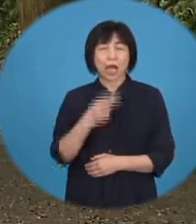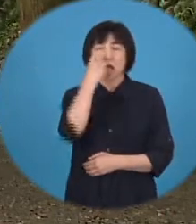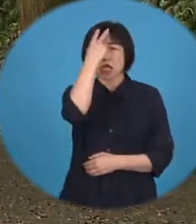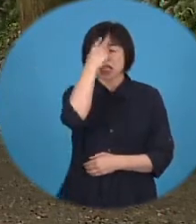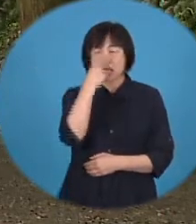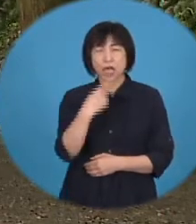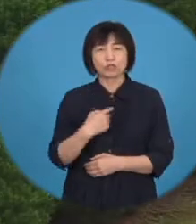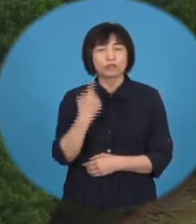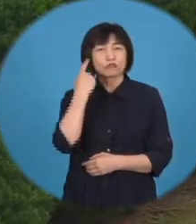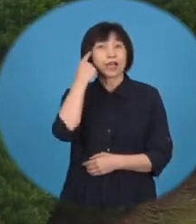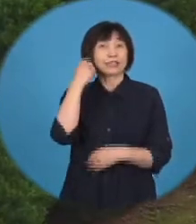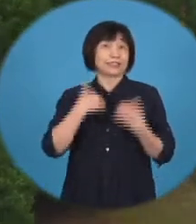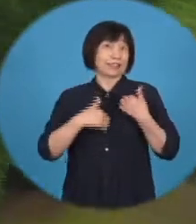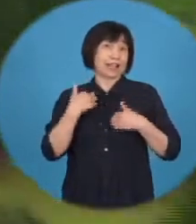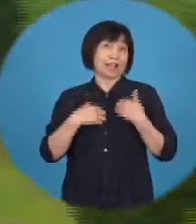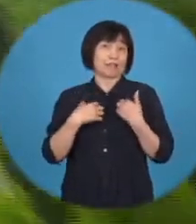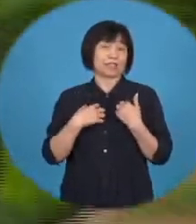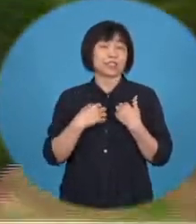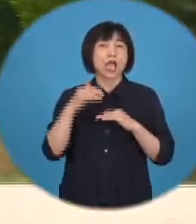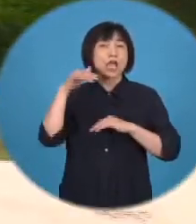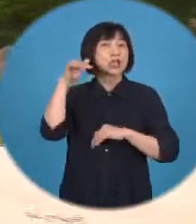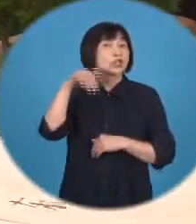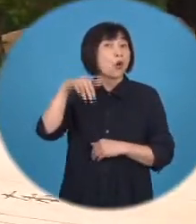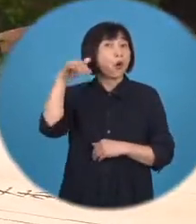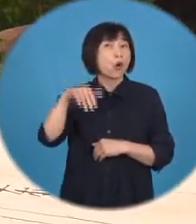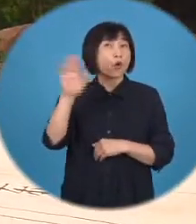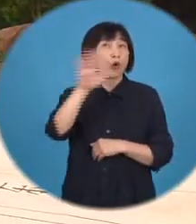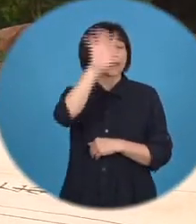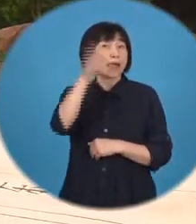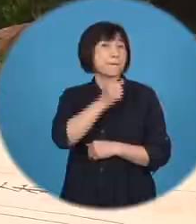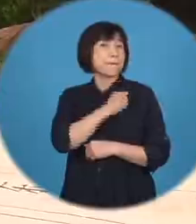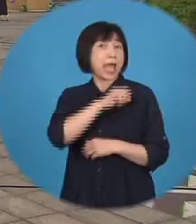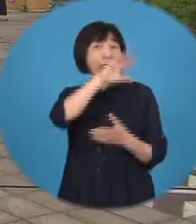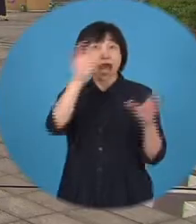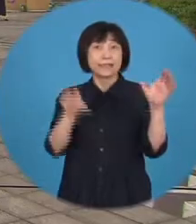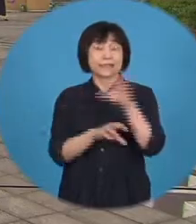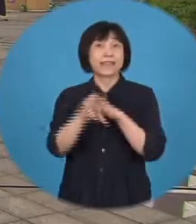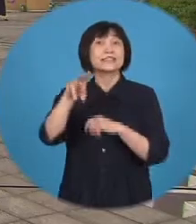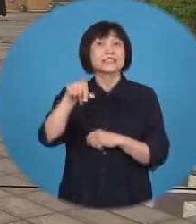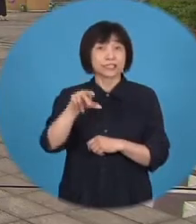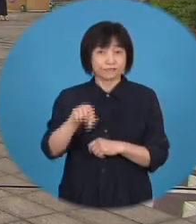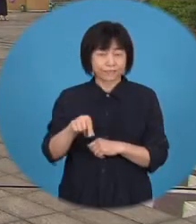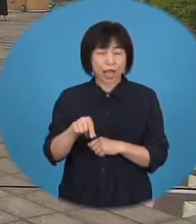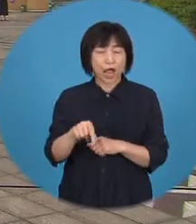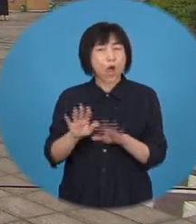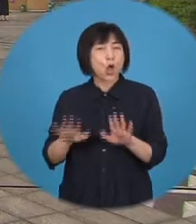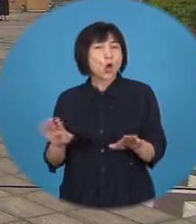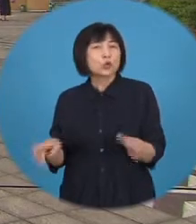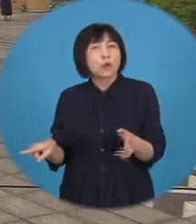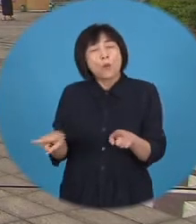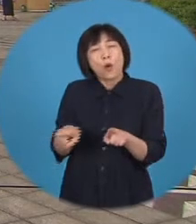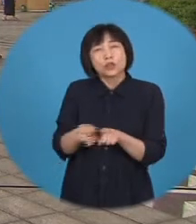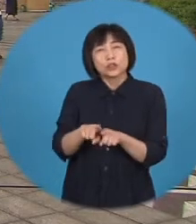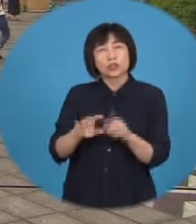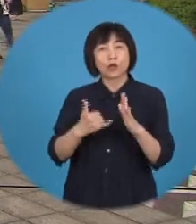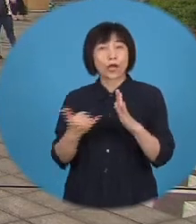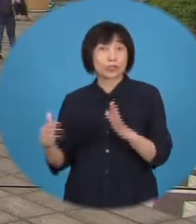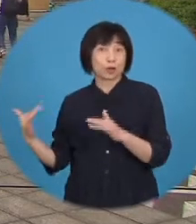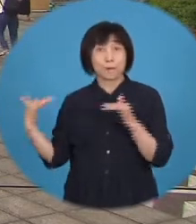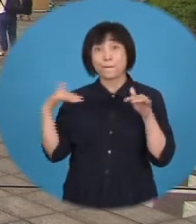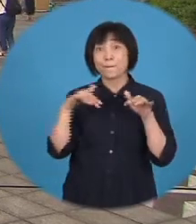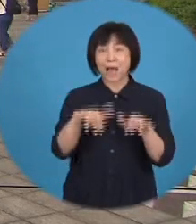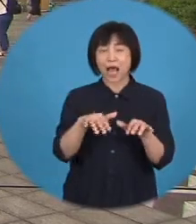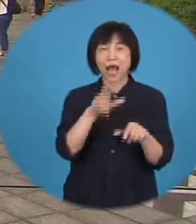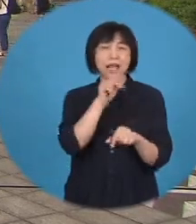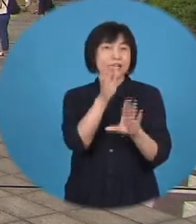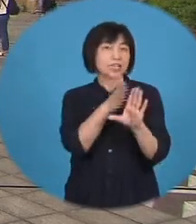を体感しながら楽しめる養老天明反転地、小さな子供連れのご家族に人気の岐阜県